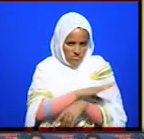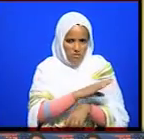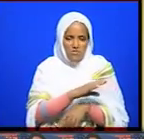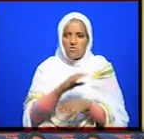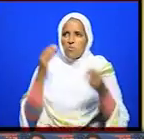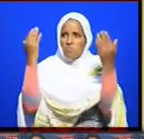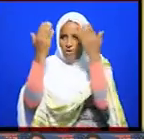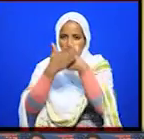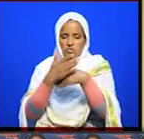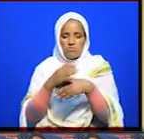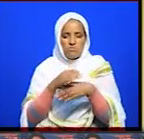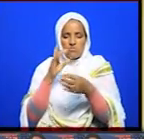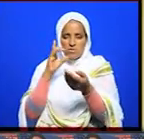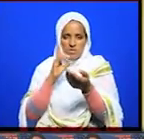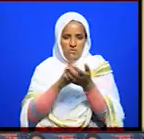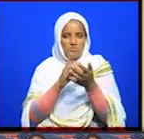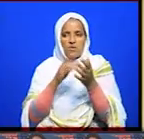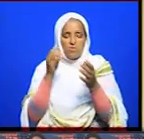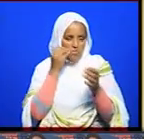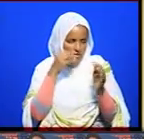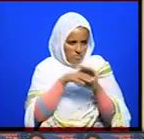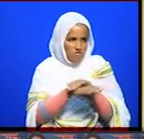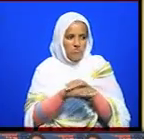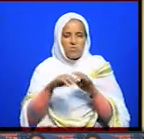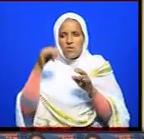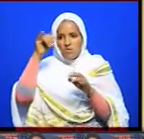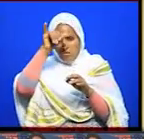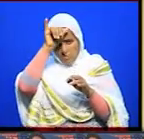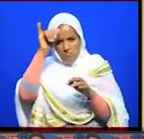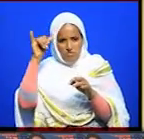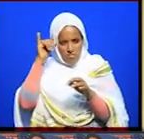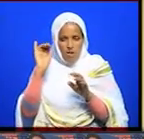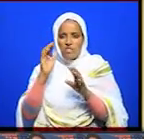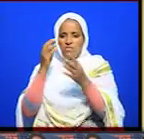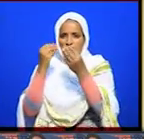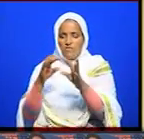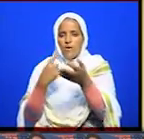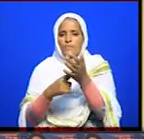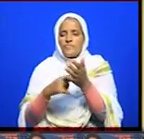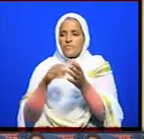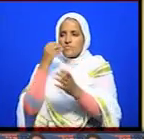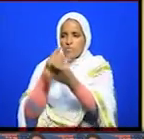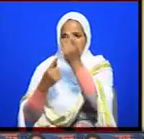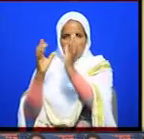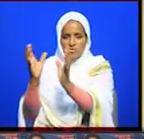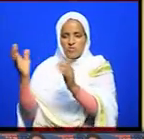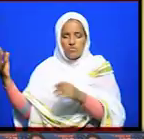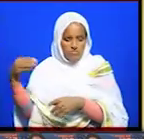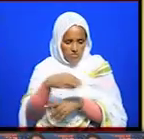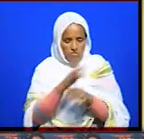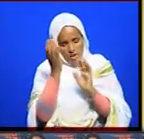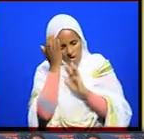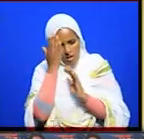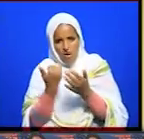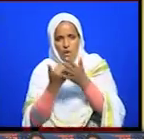ገበያተኛ እንደዚህ መሸትን ሲልባቸው ከተማ ማምሽተው እንደዚህ ከብት ምንም ሲጠፋም ነጣላ